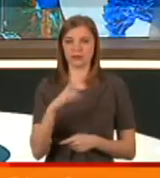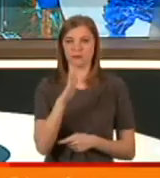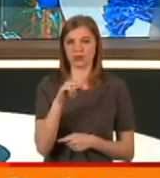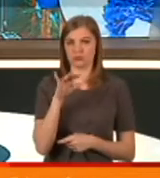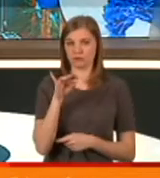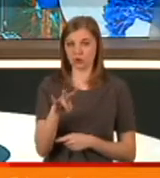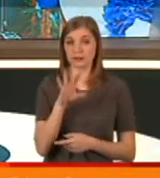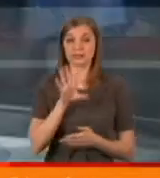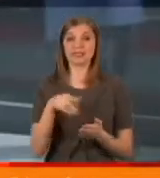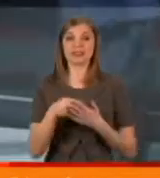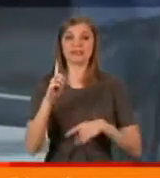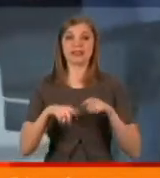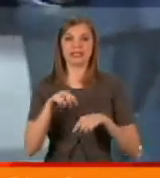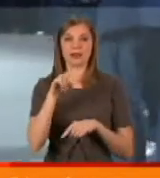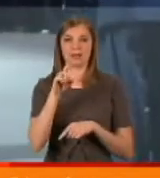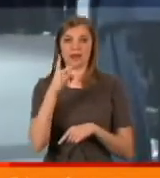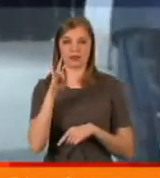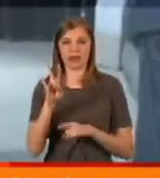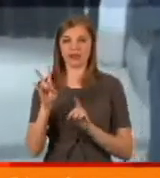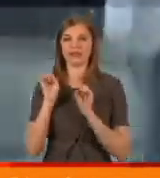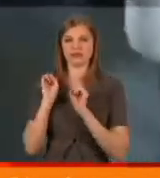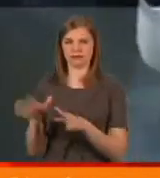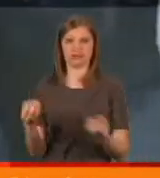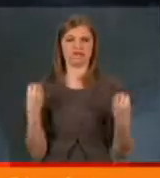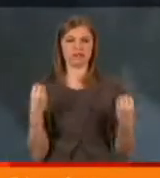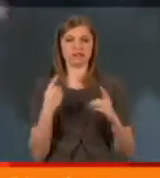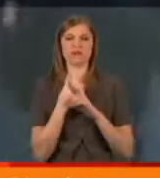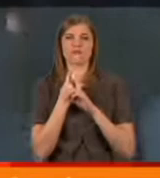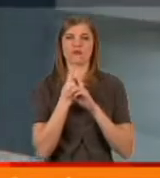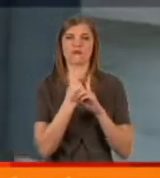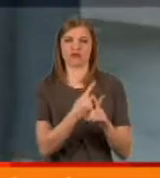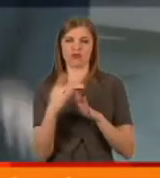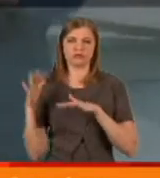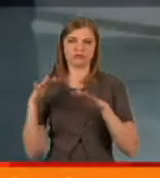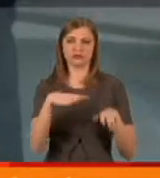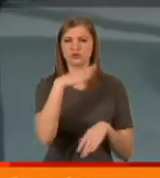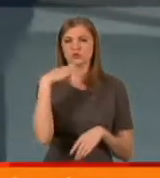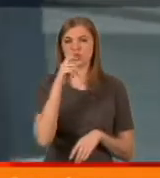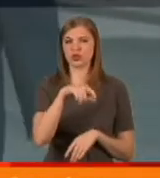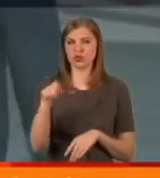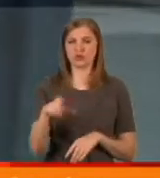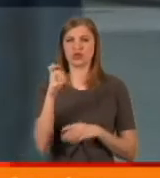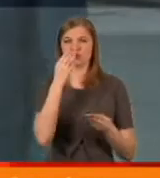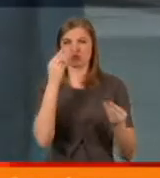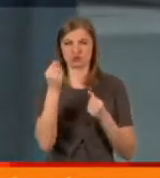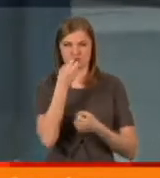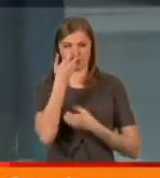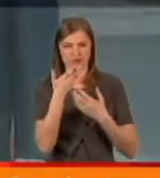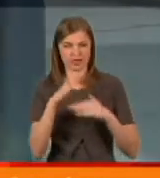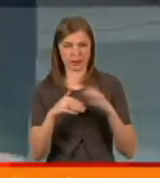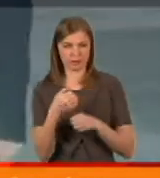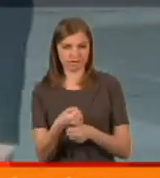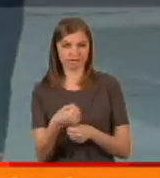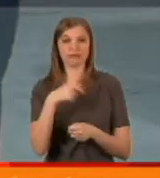Володимиром Путіним. Свій рідний Пхеньян він полишав помпезно. Проводжати його прийшли сотні людей із штучними квітами в